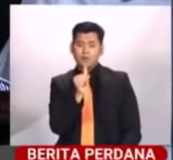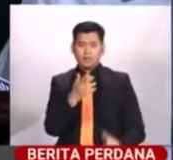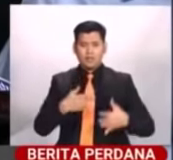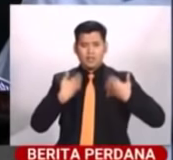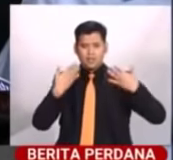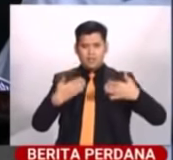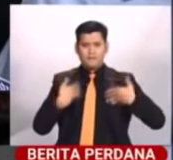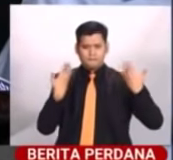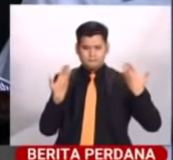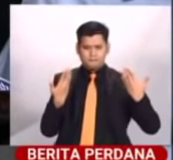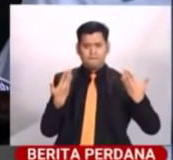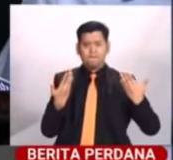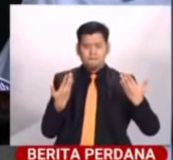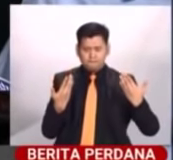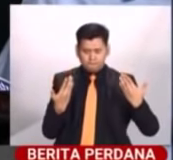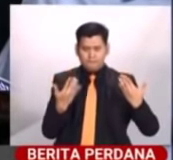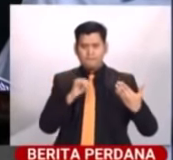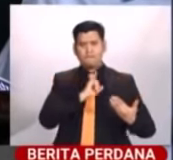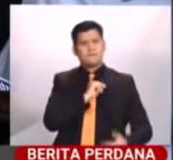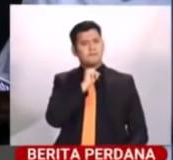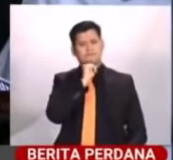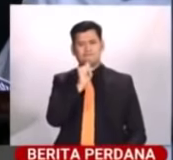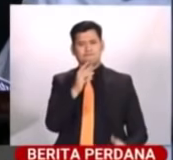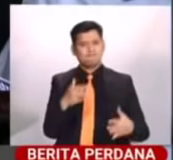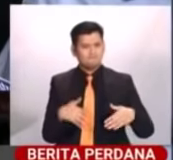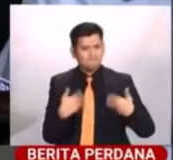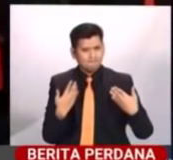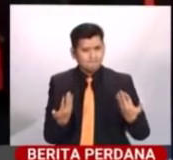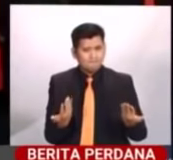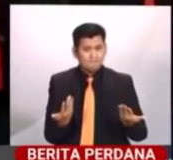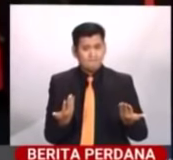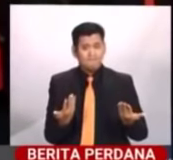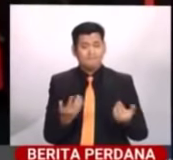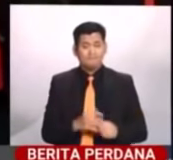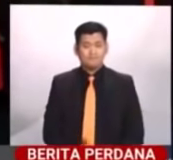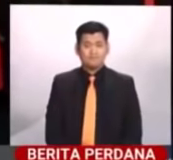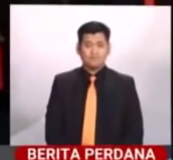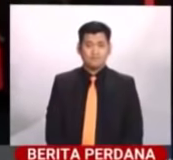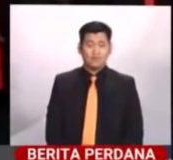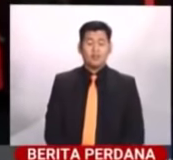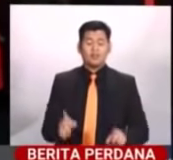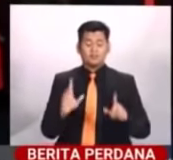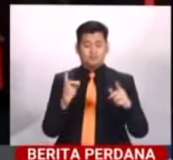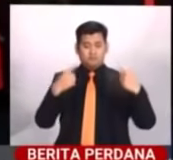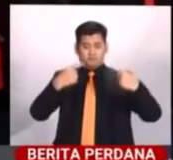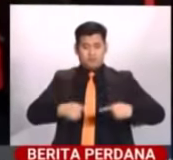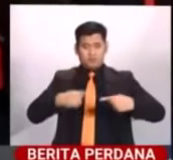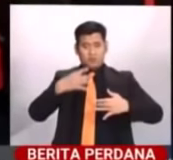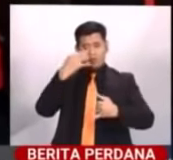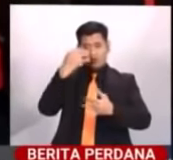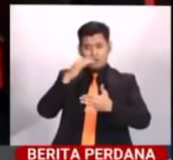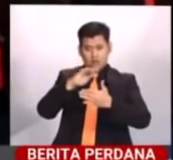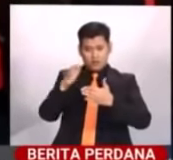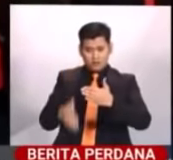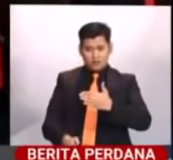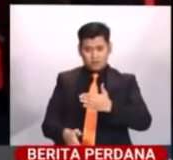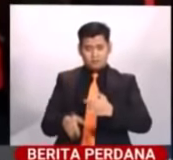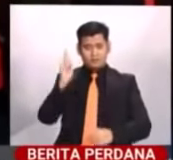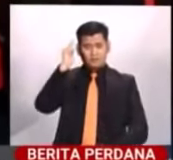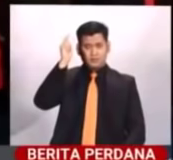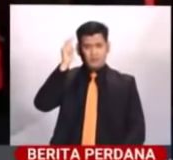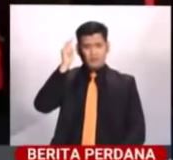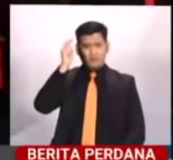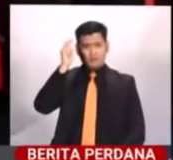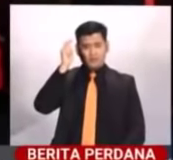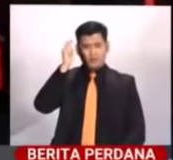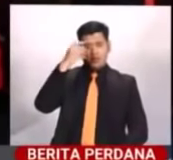punya women's double. I am also not happy with our men's double. Pada perlawanan akhir kejohanan badminton berpasukan Asia hujung